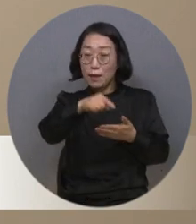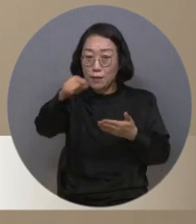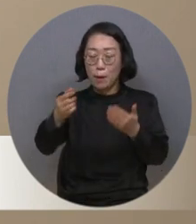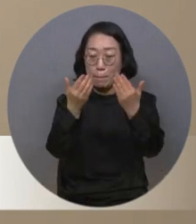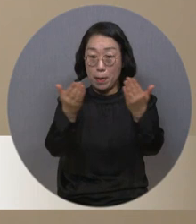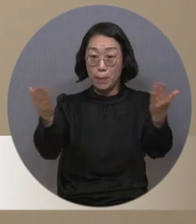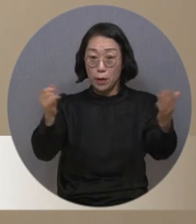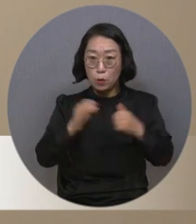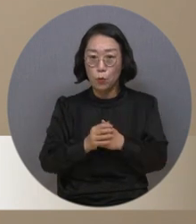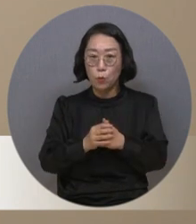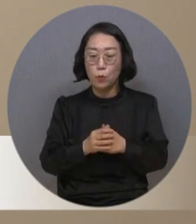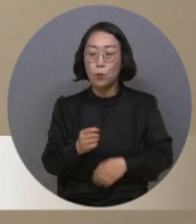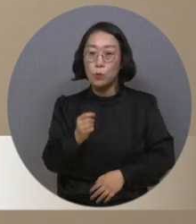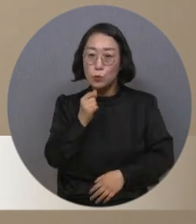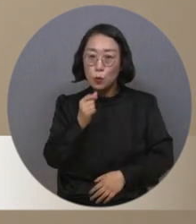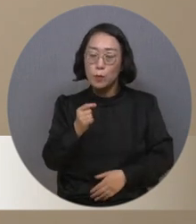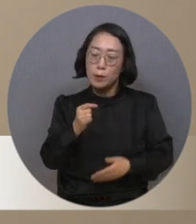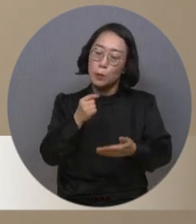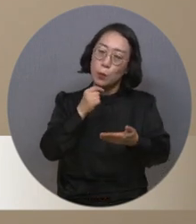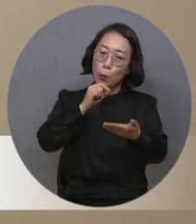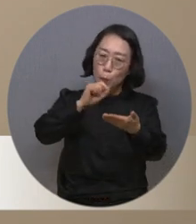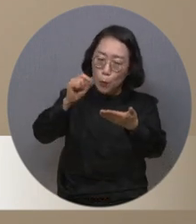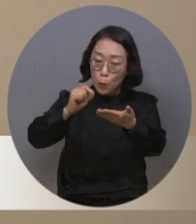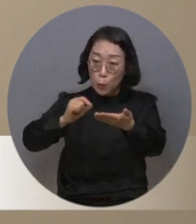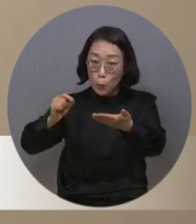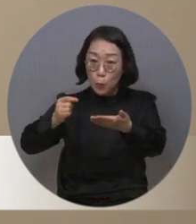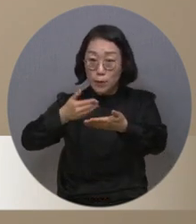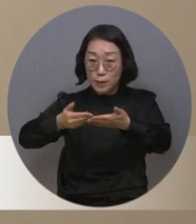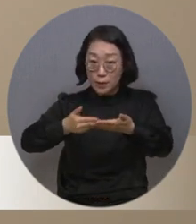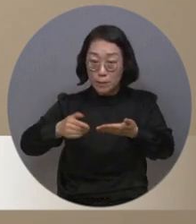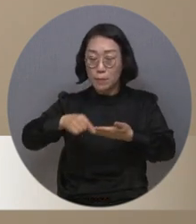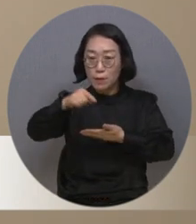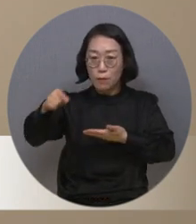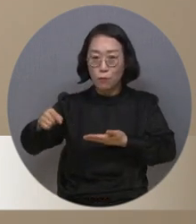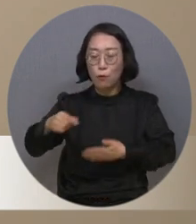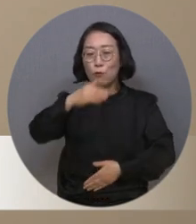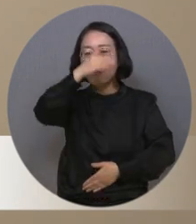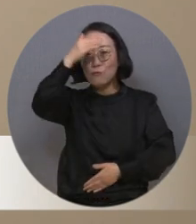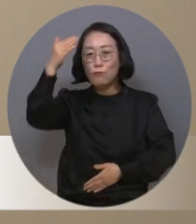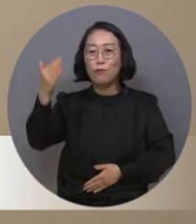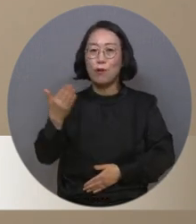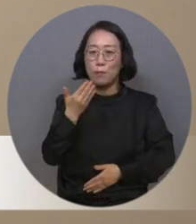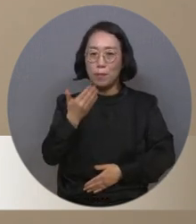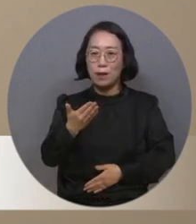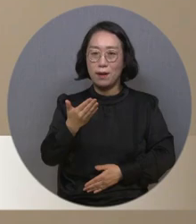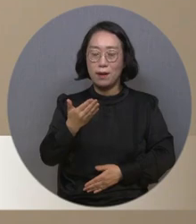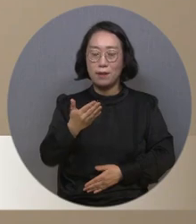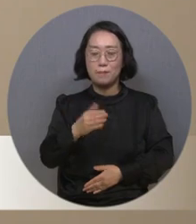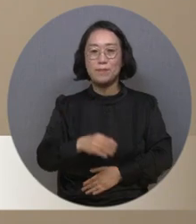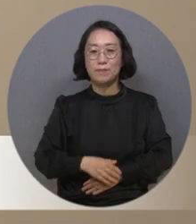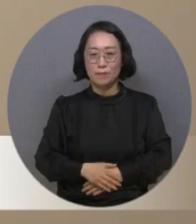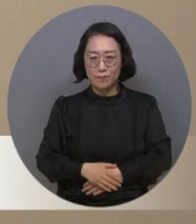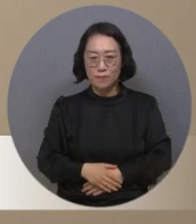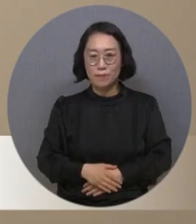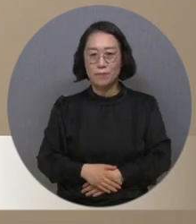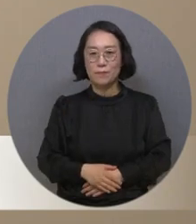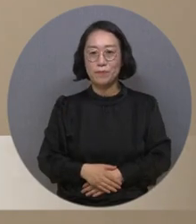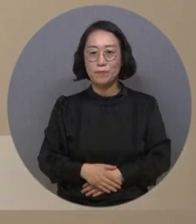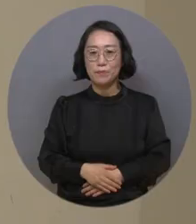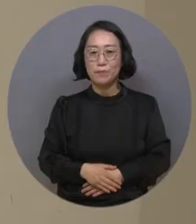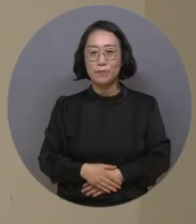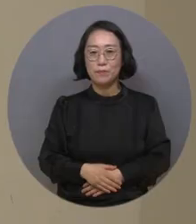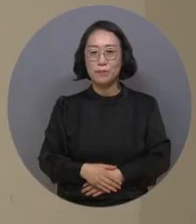나아가서 소소한 그 스케치 작품들을 보실 수 있는 그런 좋은 기회라고